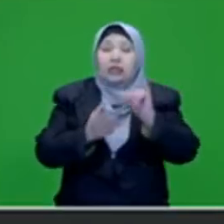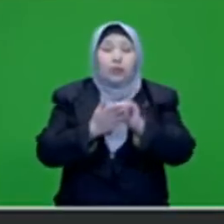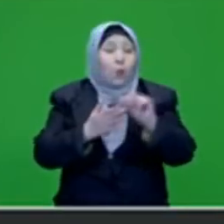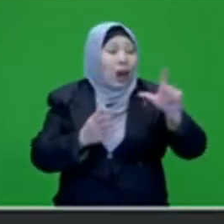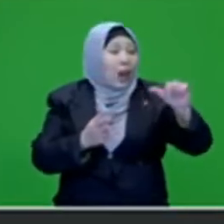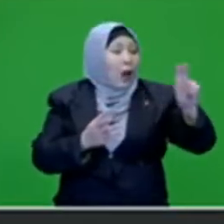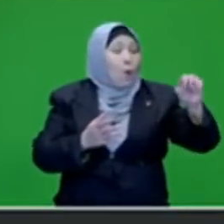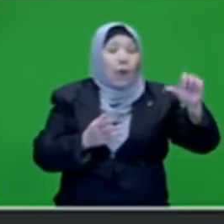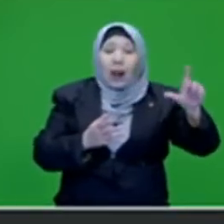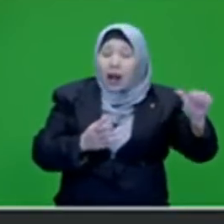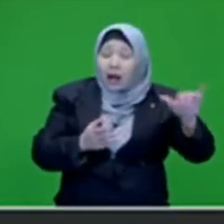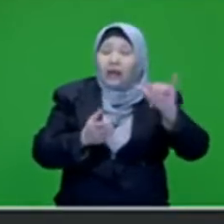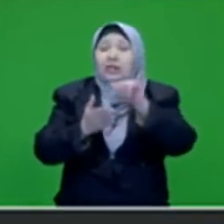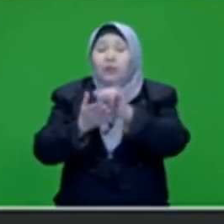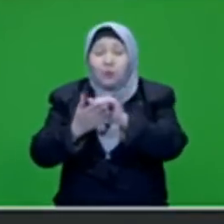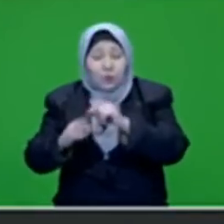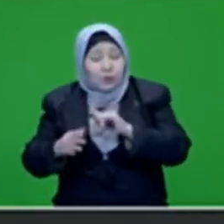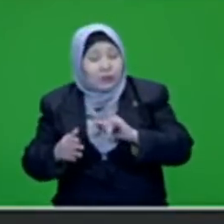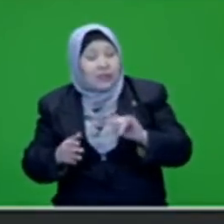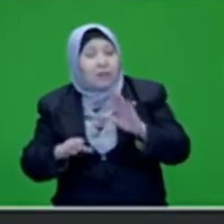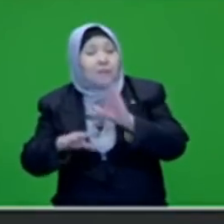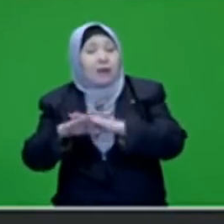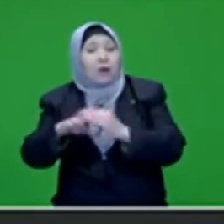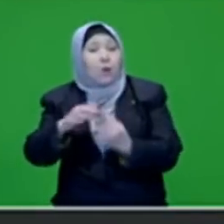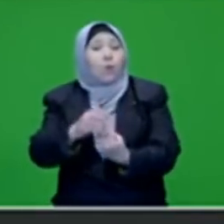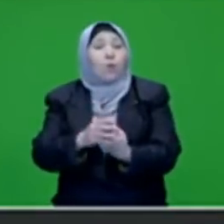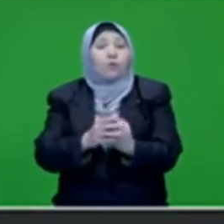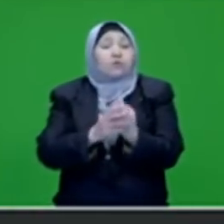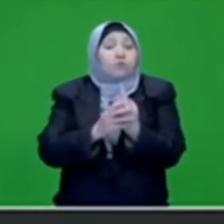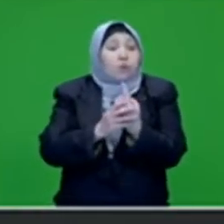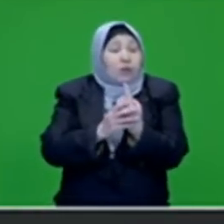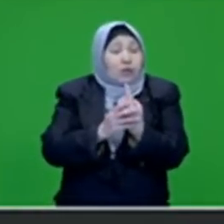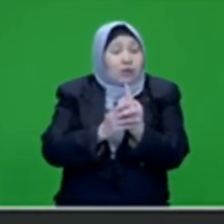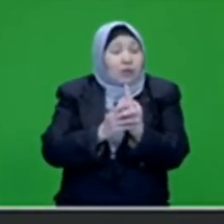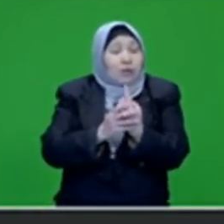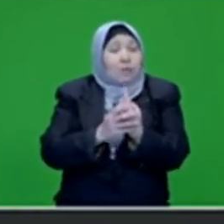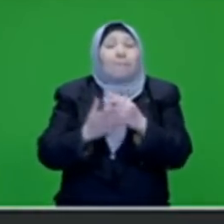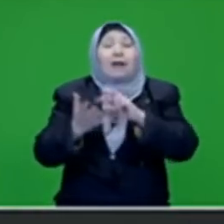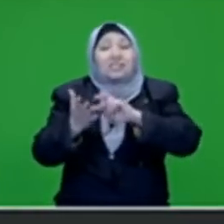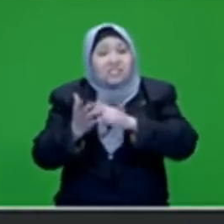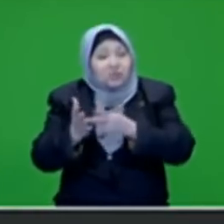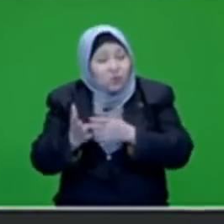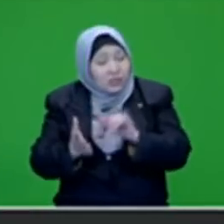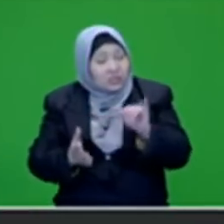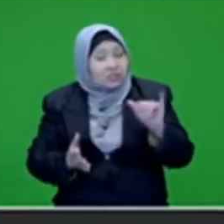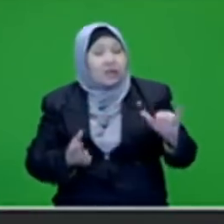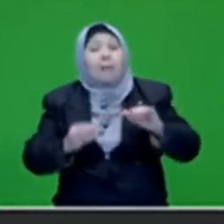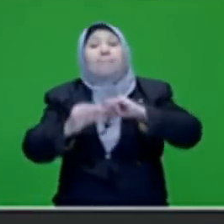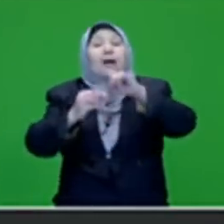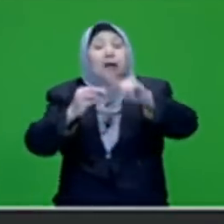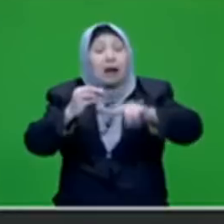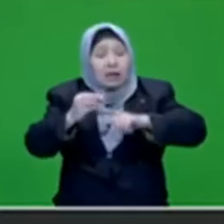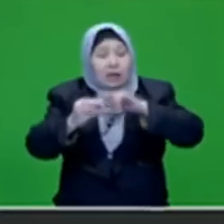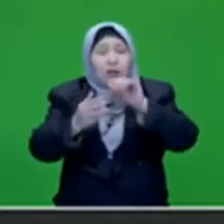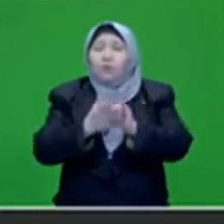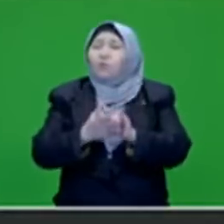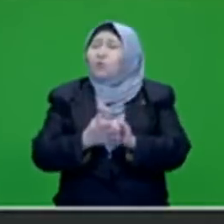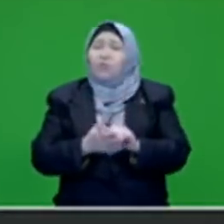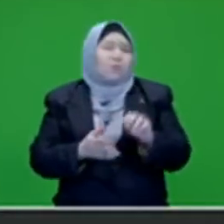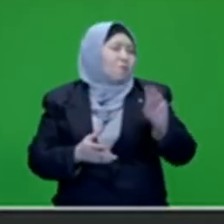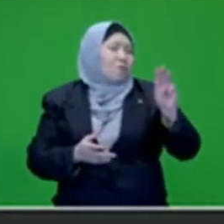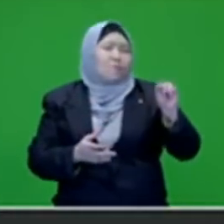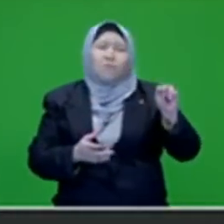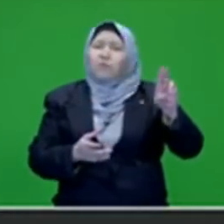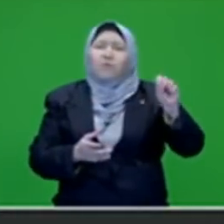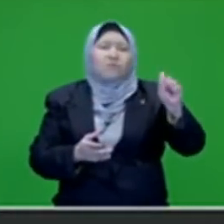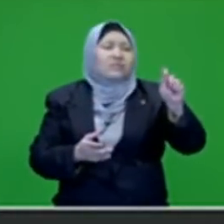dipanggil harful imtina' lil wujud. Masya-Allah. Maksudnya perkara itu mustahil berlaku.